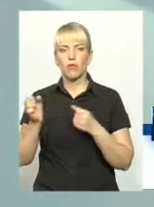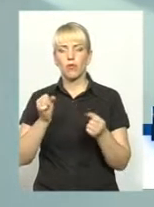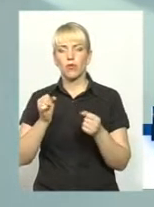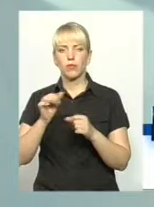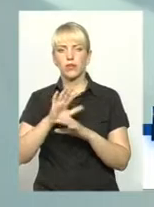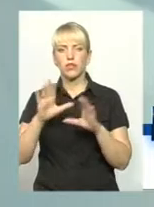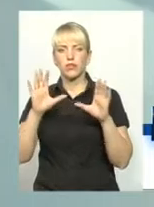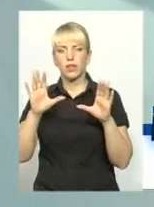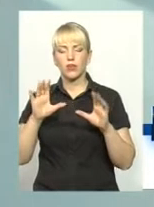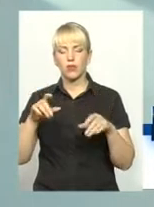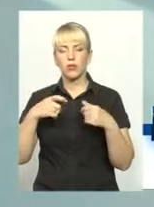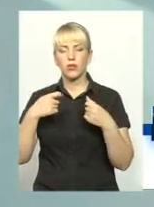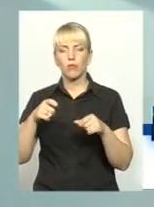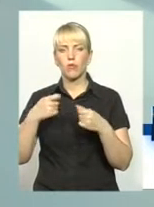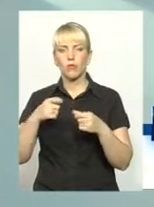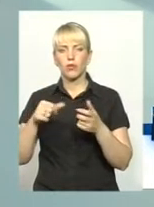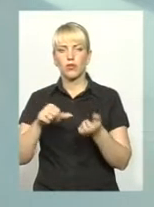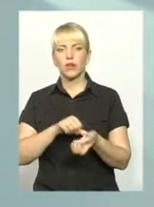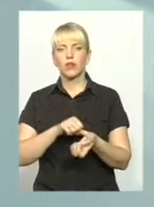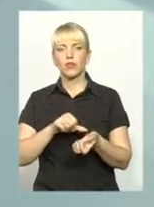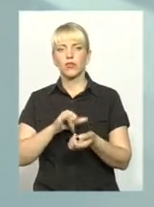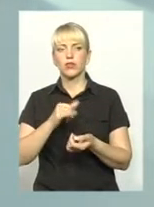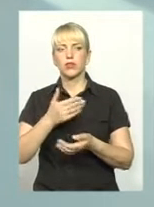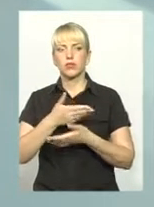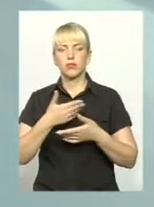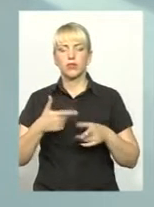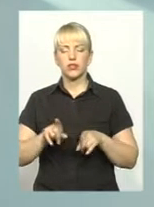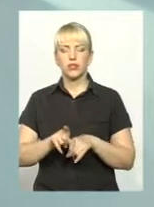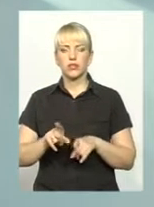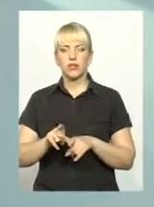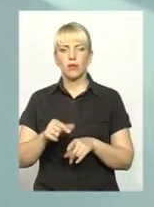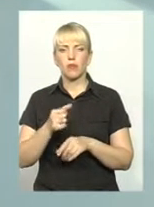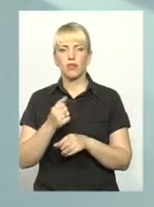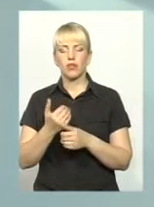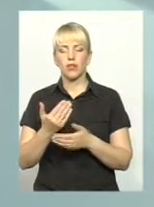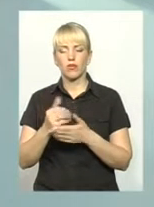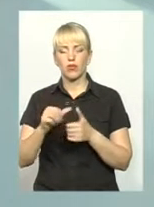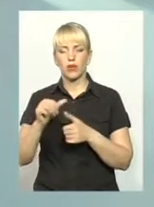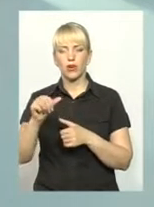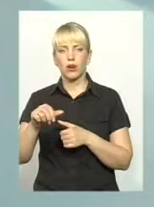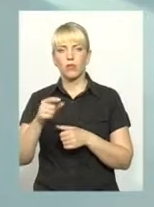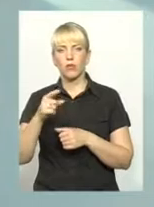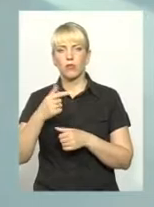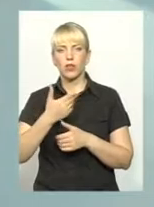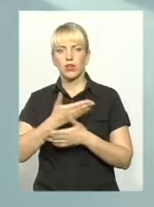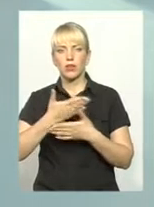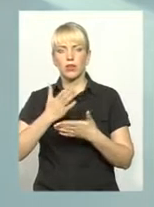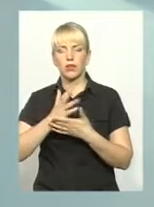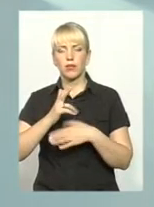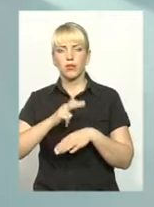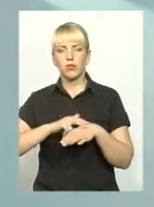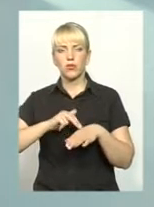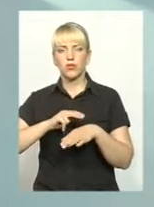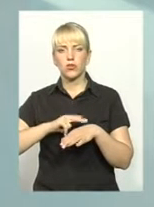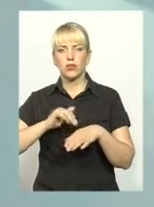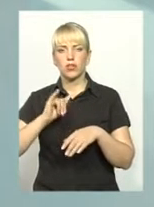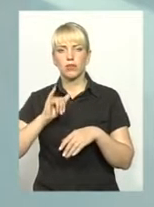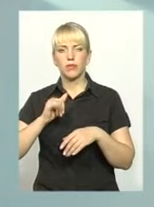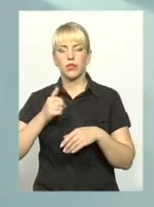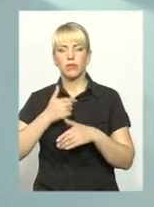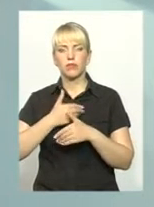працює самостійно ми, оскільки ми є міліціонерами, жителями міста, громадянами. Тому ми працюємо в